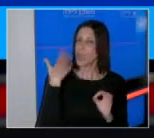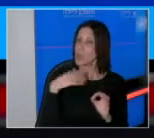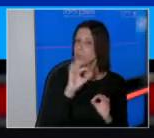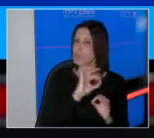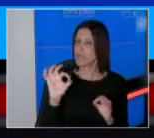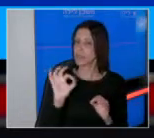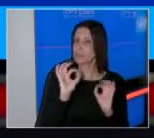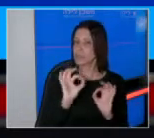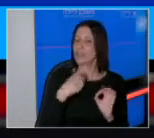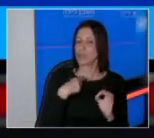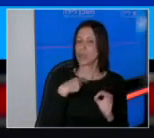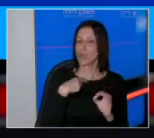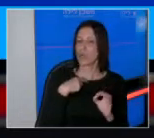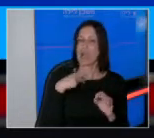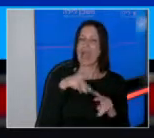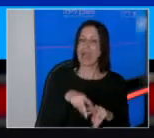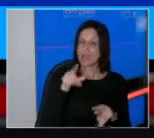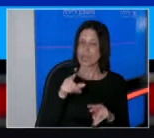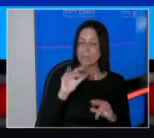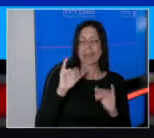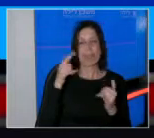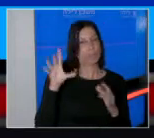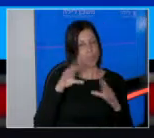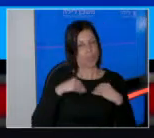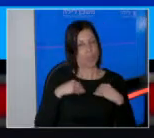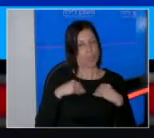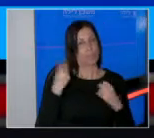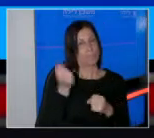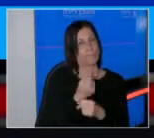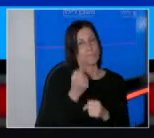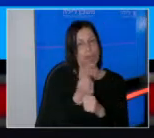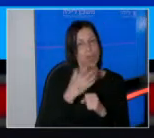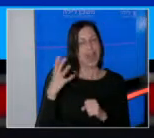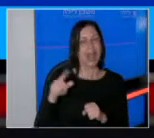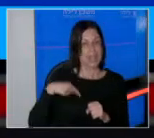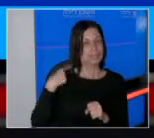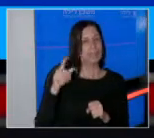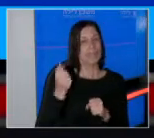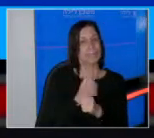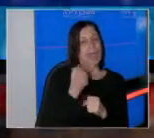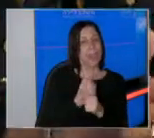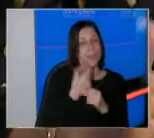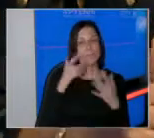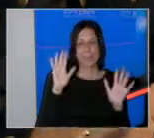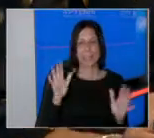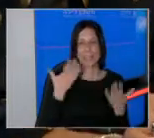בסדר, אנחנו כשהרבנו אותם כן הייתה נכונות, וכן הם פעלו יחסית, לקח קצת זמן, אבל הם כן פעלו